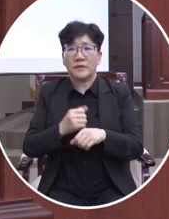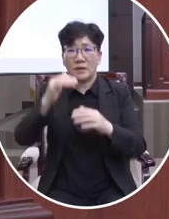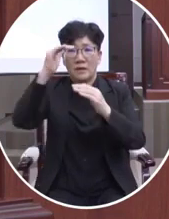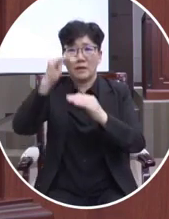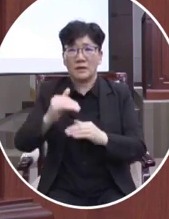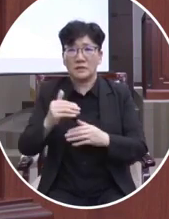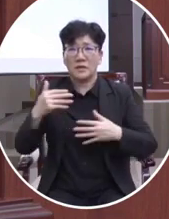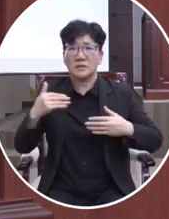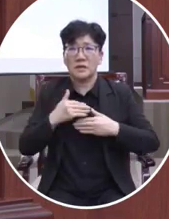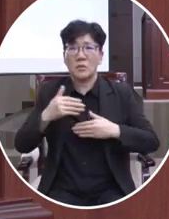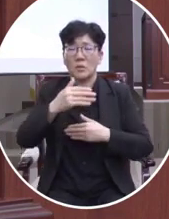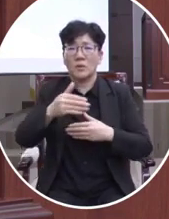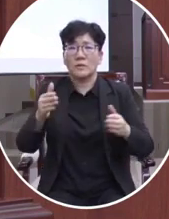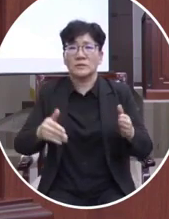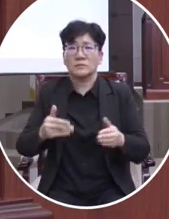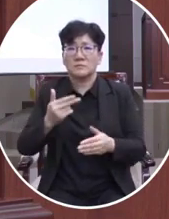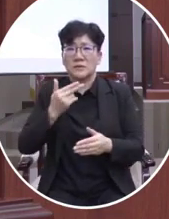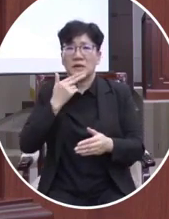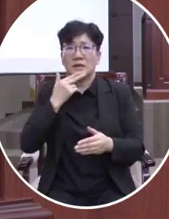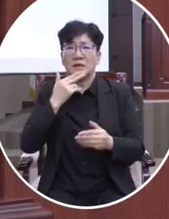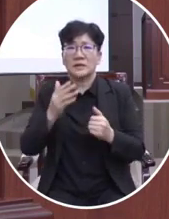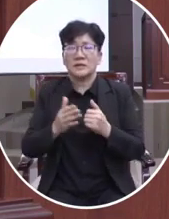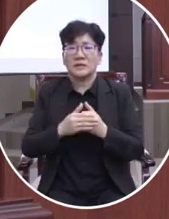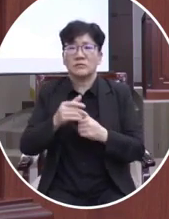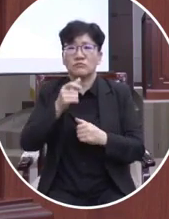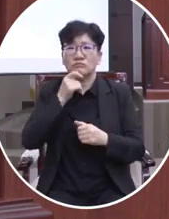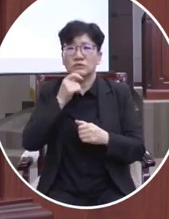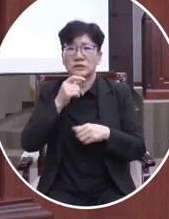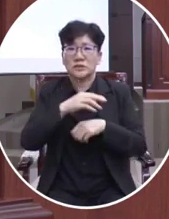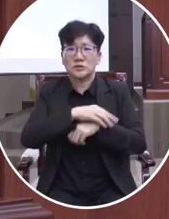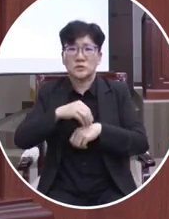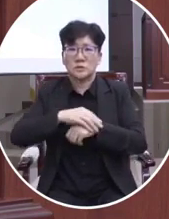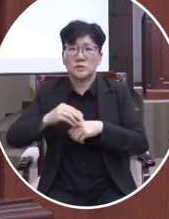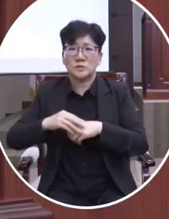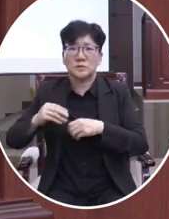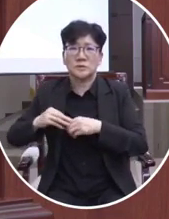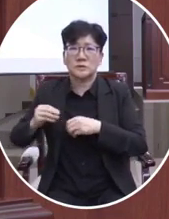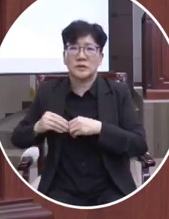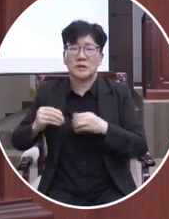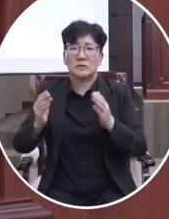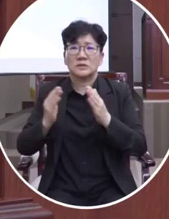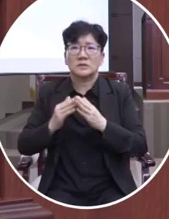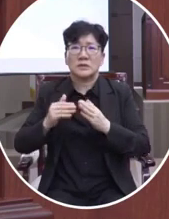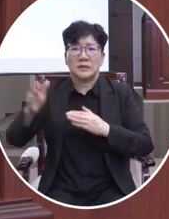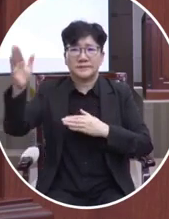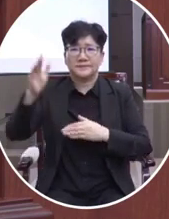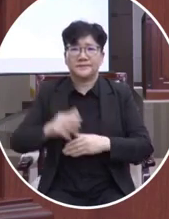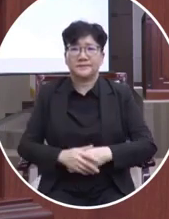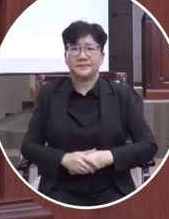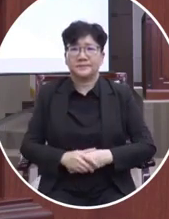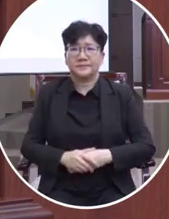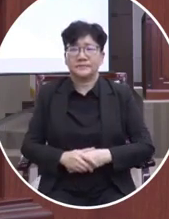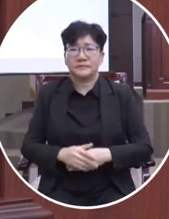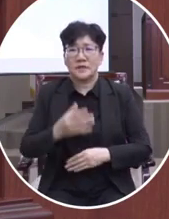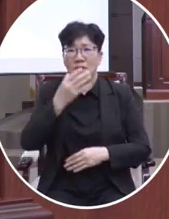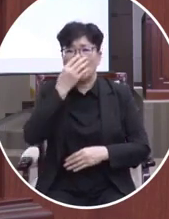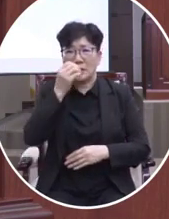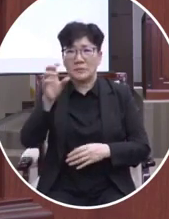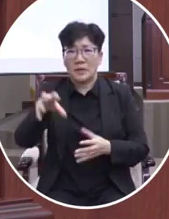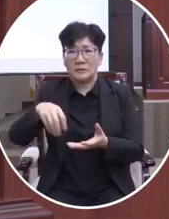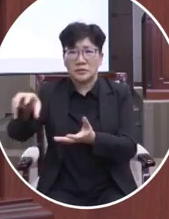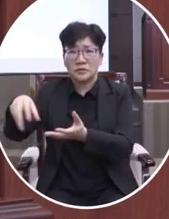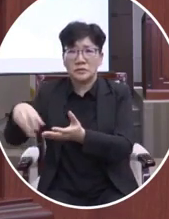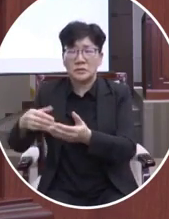그런데 샤워 공간이 제대로 갖추어져 있지 않다보니 물티슈로 온몸을 닦아내고 퇴근한다고 하였습니다 폐기물